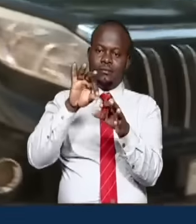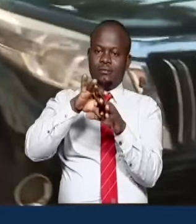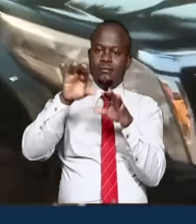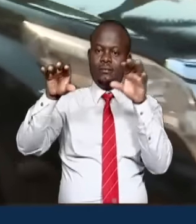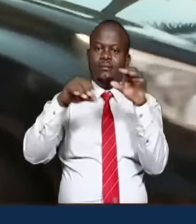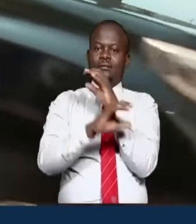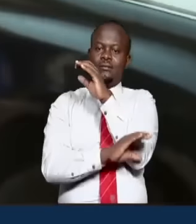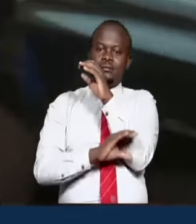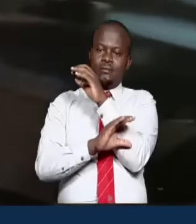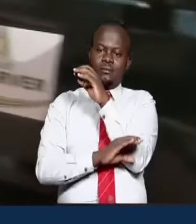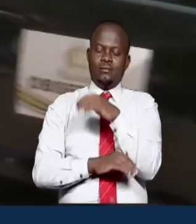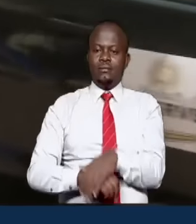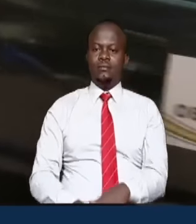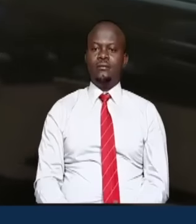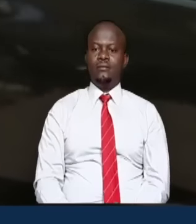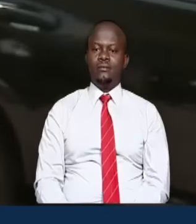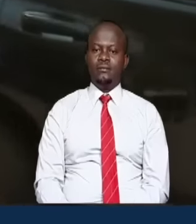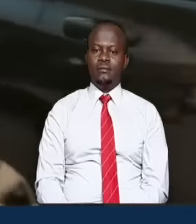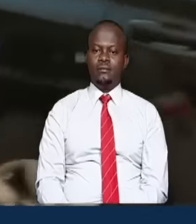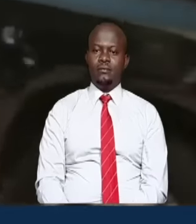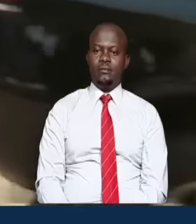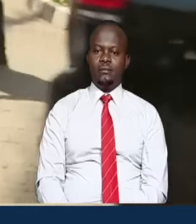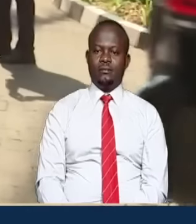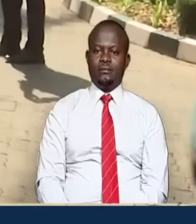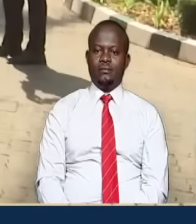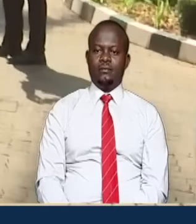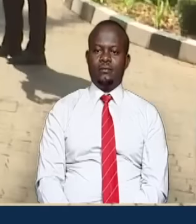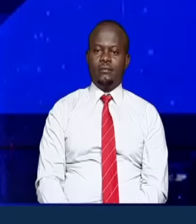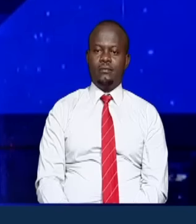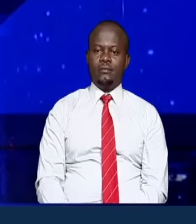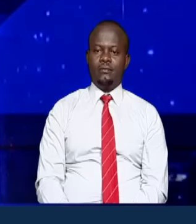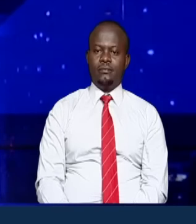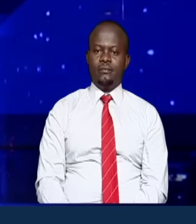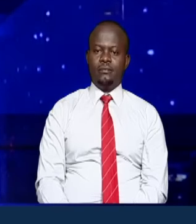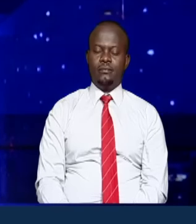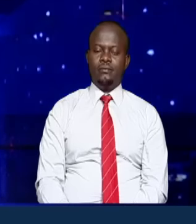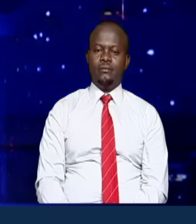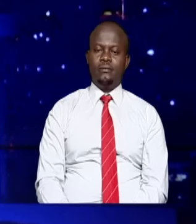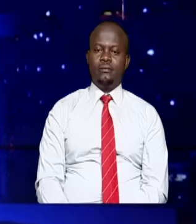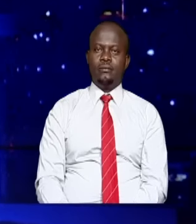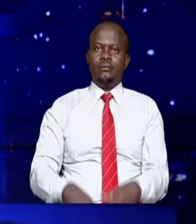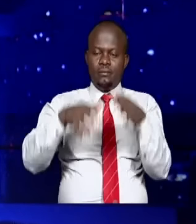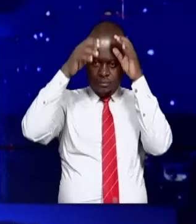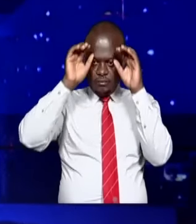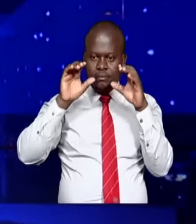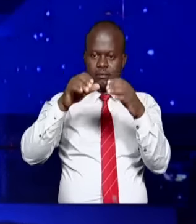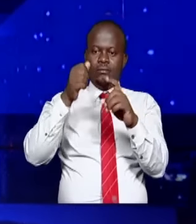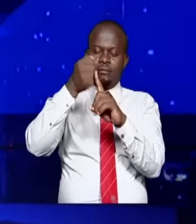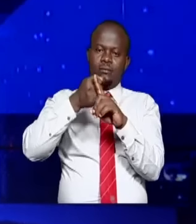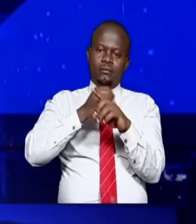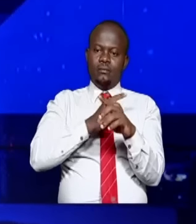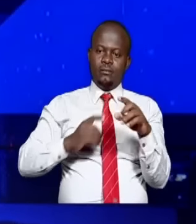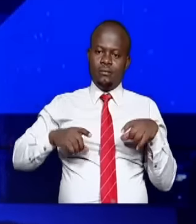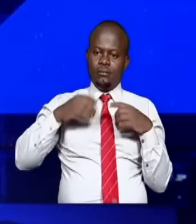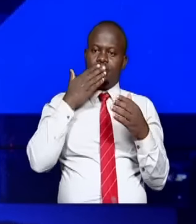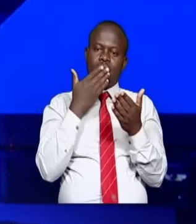hino mu gihugu. Dosi Jeanne Gisele, i Kigali. naho perezida w'ishyaka Iharanira Demokarasi